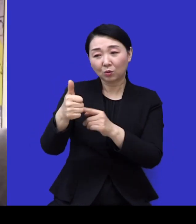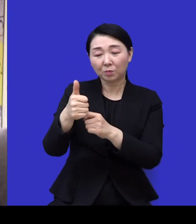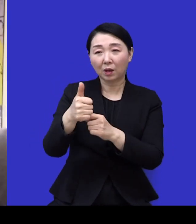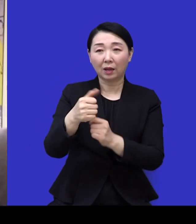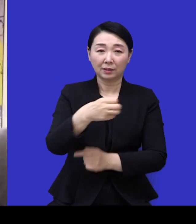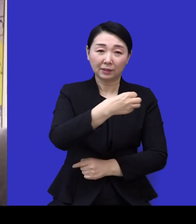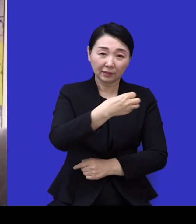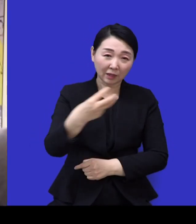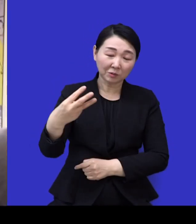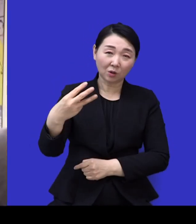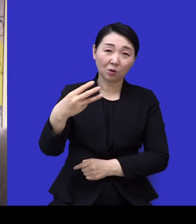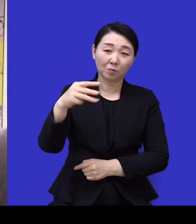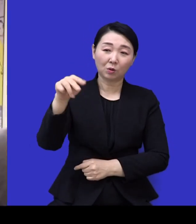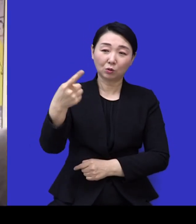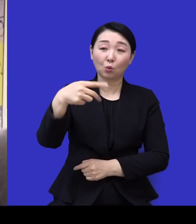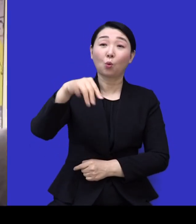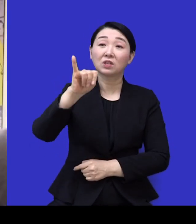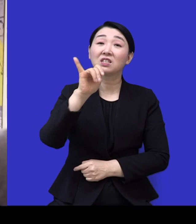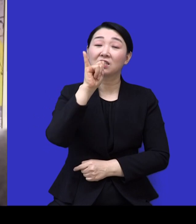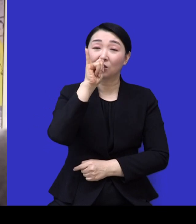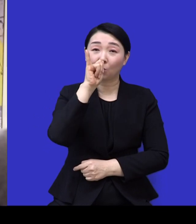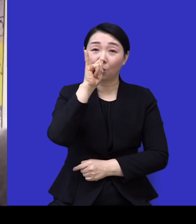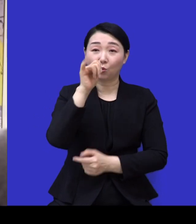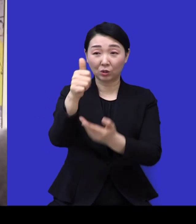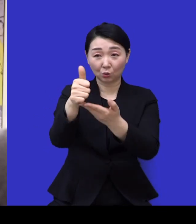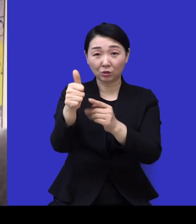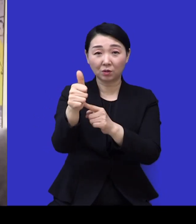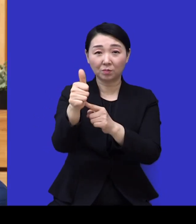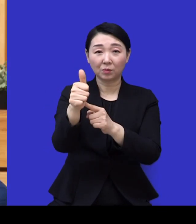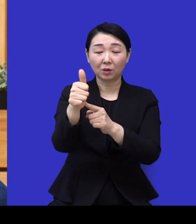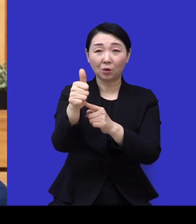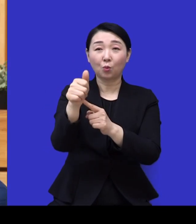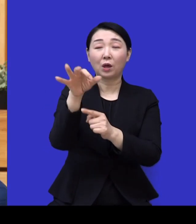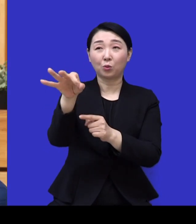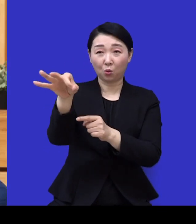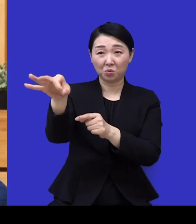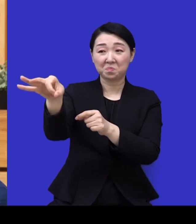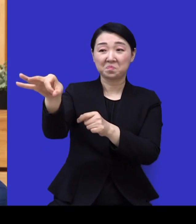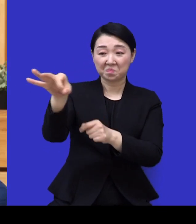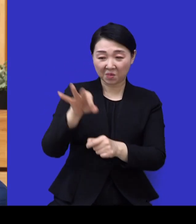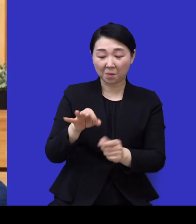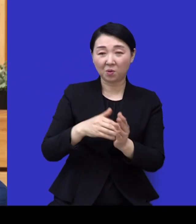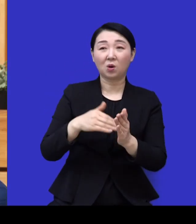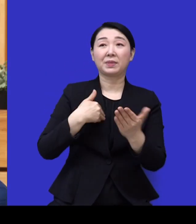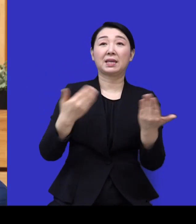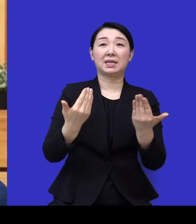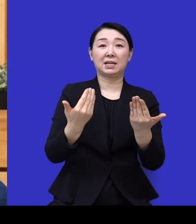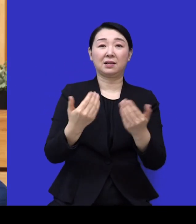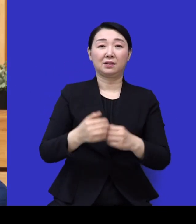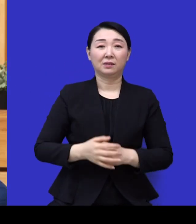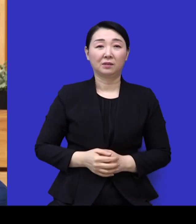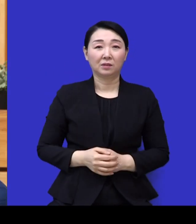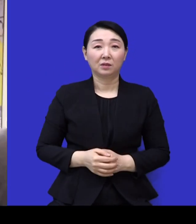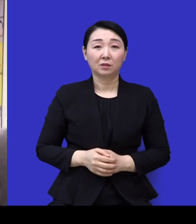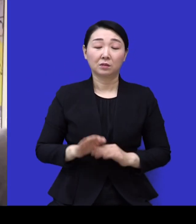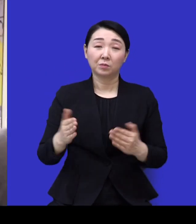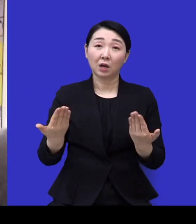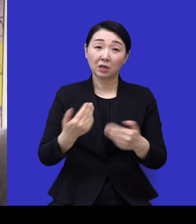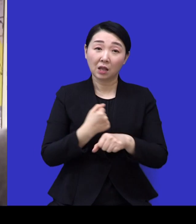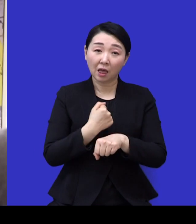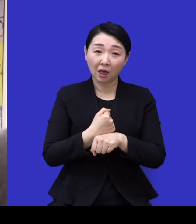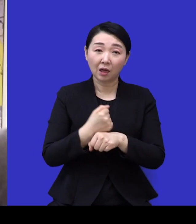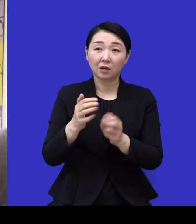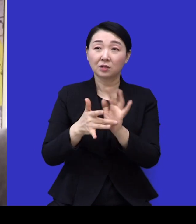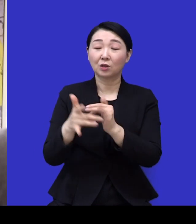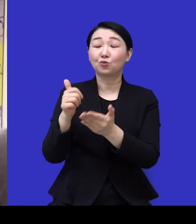삼성도 있고 소니도 있고 근데 그 클라이언트는 이제 비용을 내서 일을 하는 예, 거잖아요. 근데 제가 지금 하려고 하는 것들은